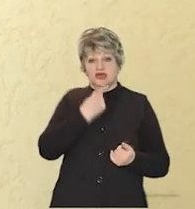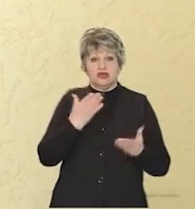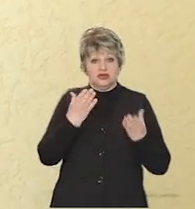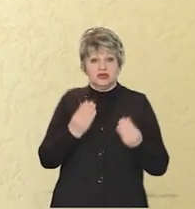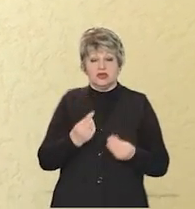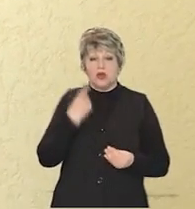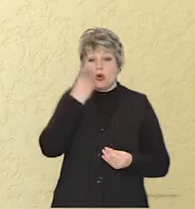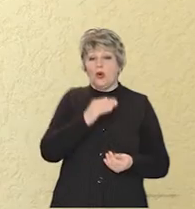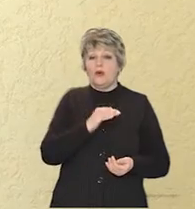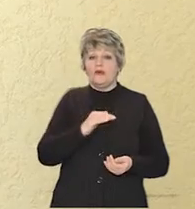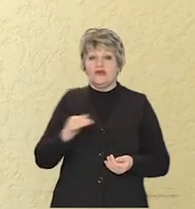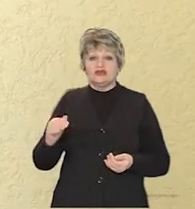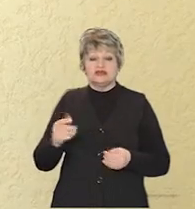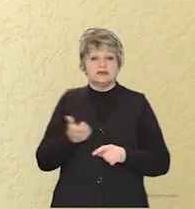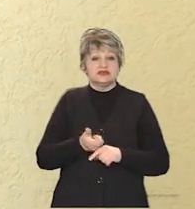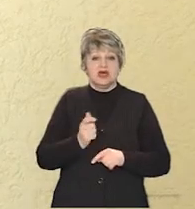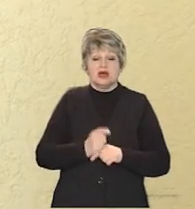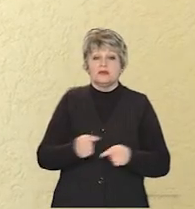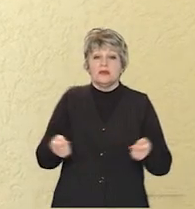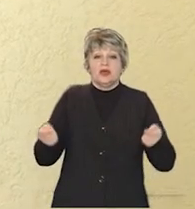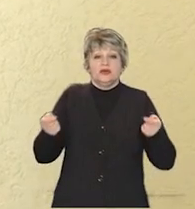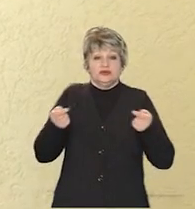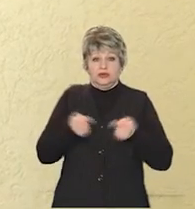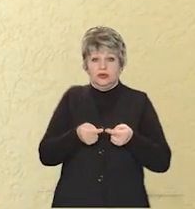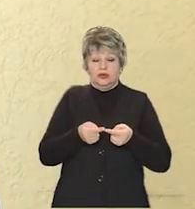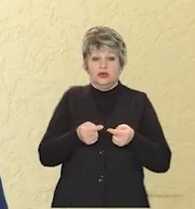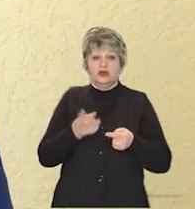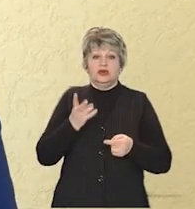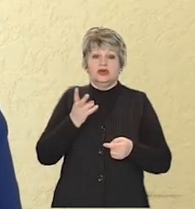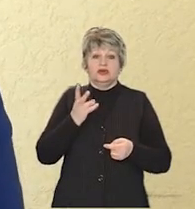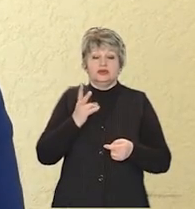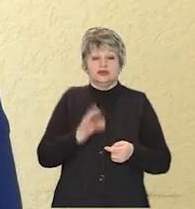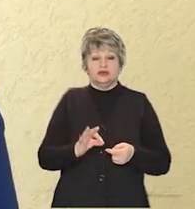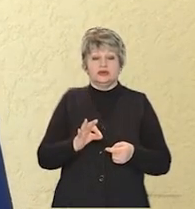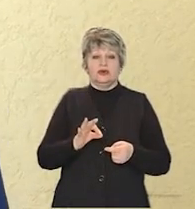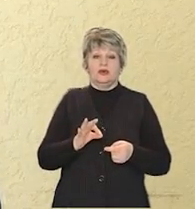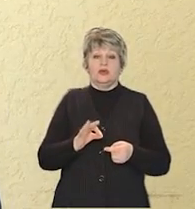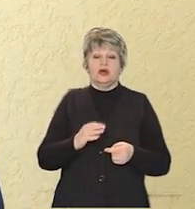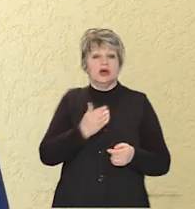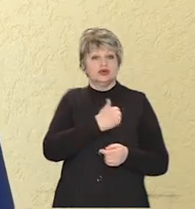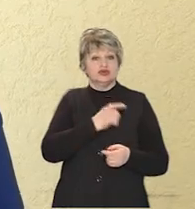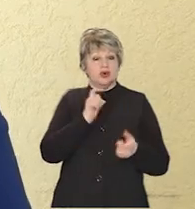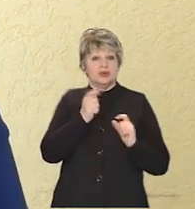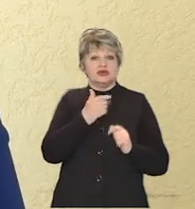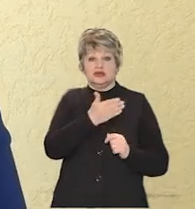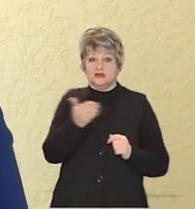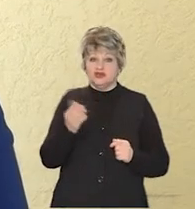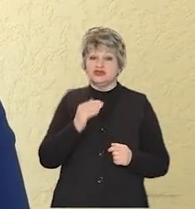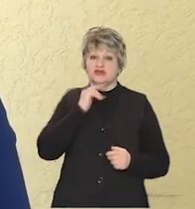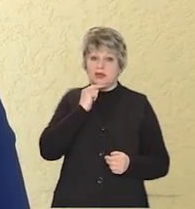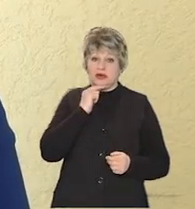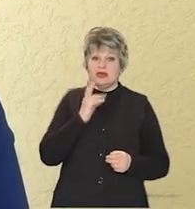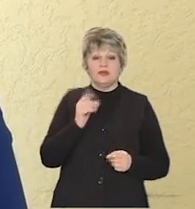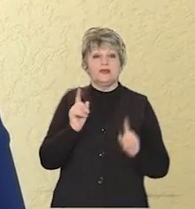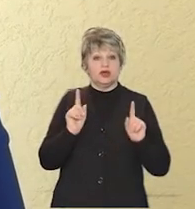официальным эталоном измерения артериального давления, но для диагностических целей. Хочу обратить ваше